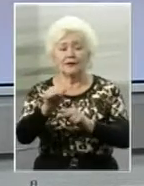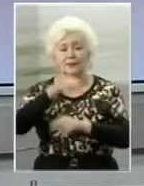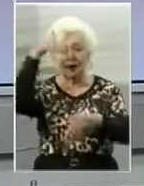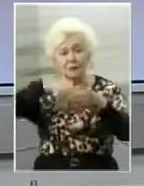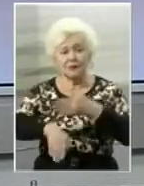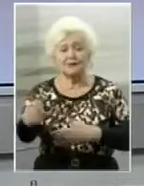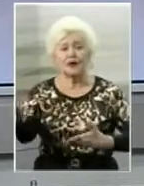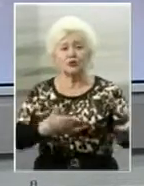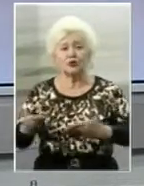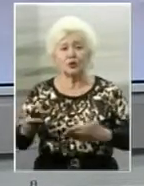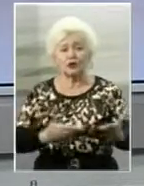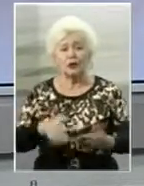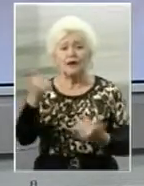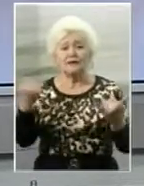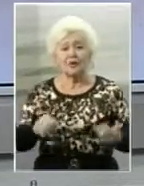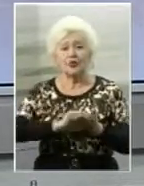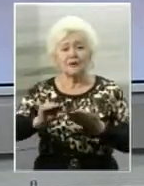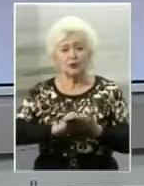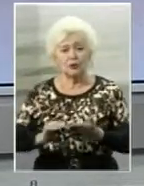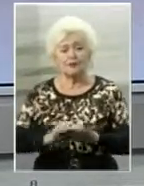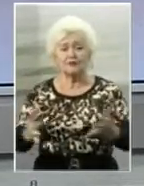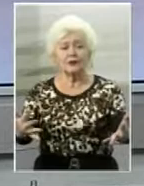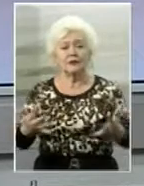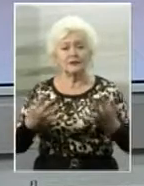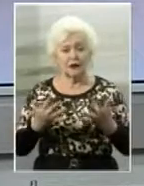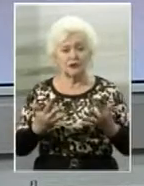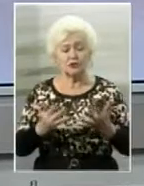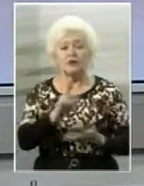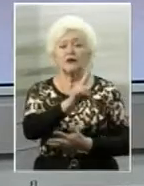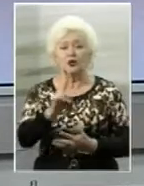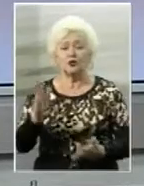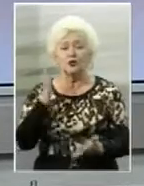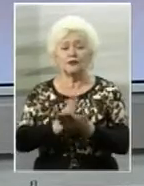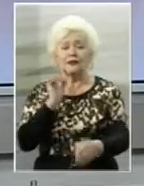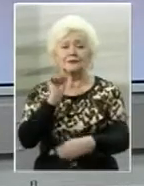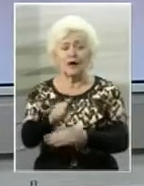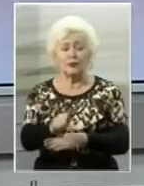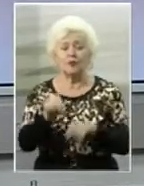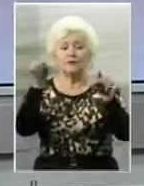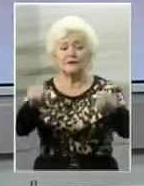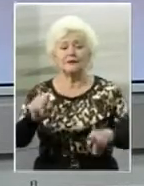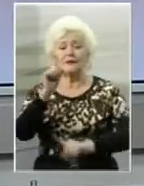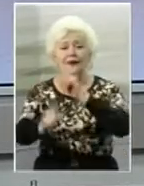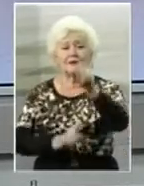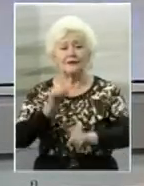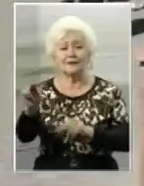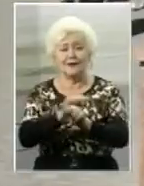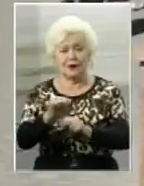пішохідного переходу. Сьогодні кореспонденти Суспільного з'ясовували, хто є замовником цієї реставрації.